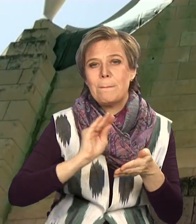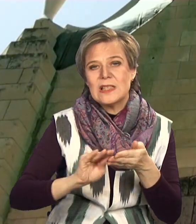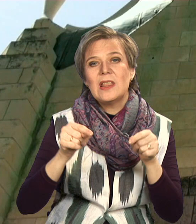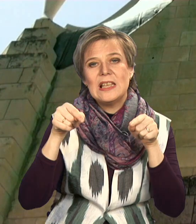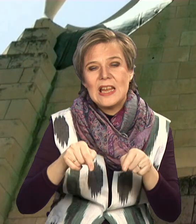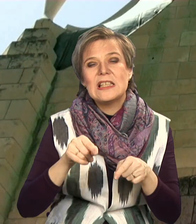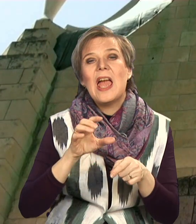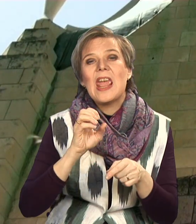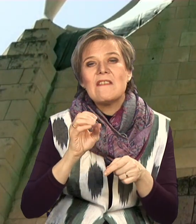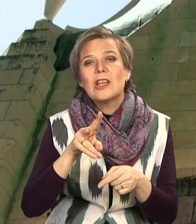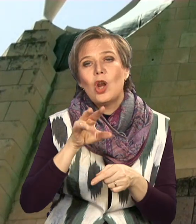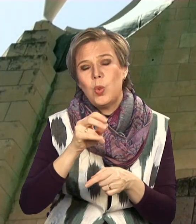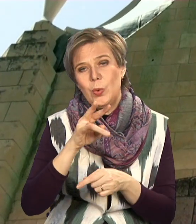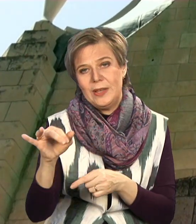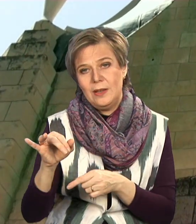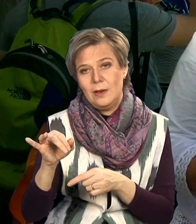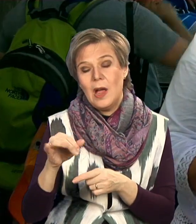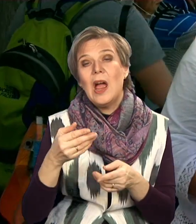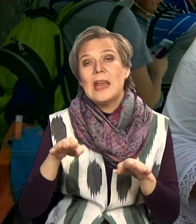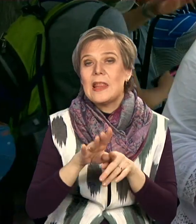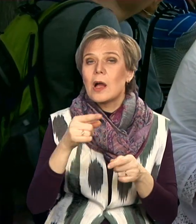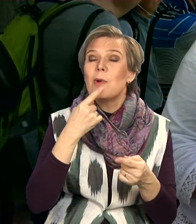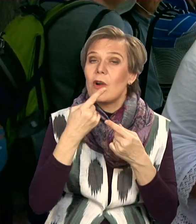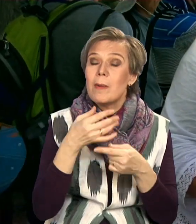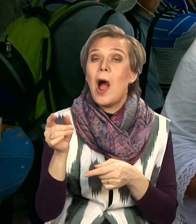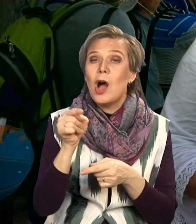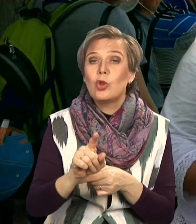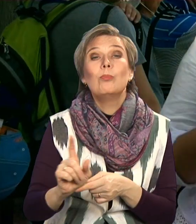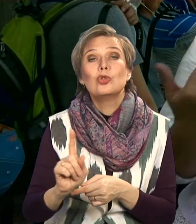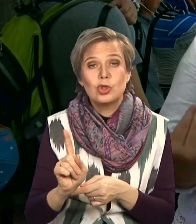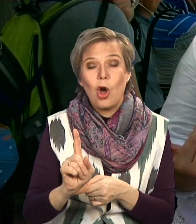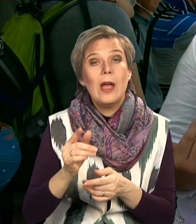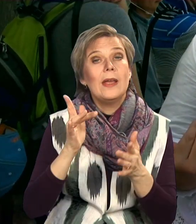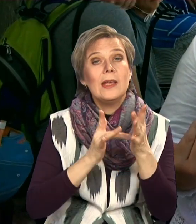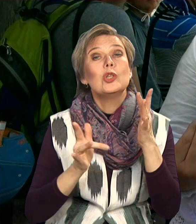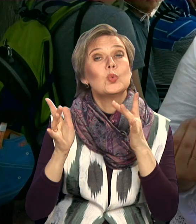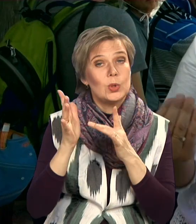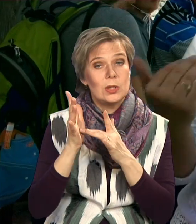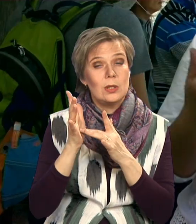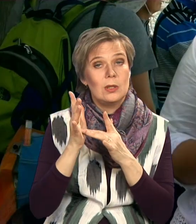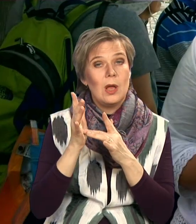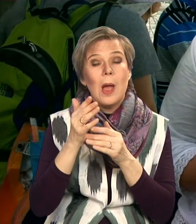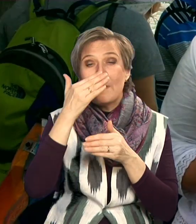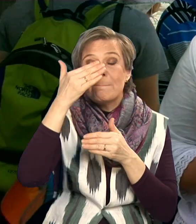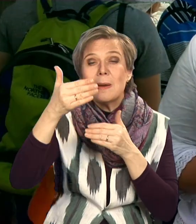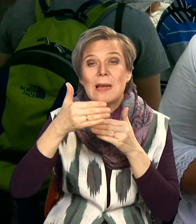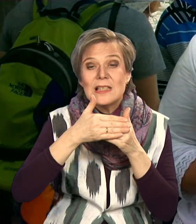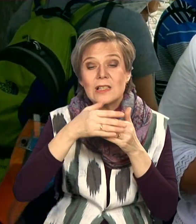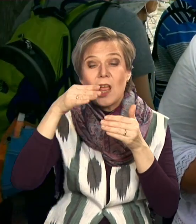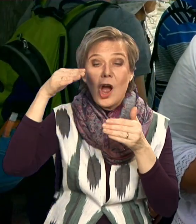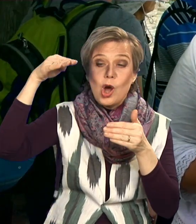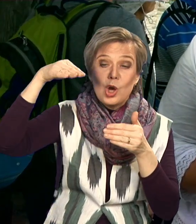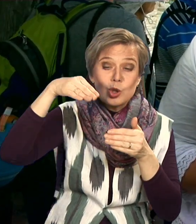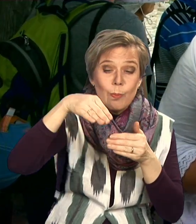здесь в Евангелии от Луки. Итак, мы с вами говорим о том, что Иисус приблизился к спуску с